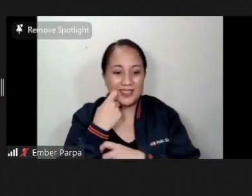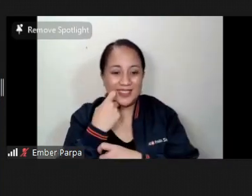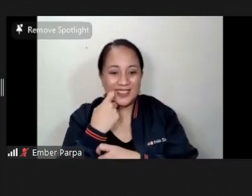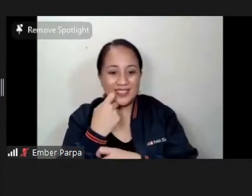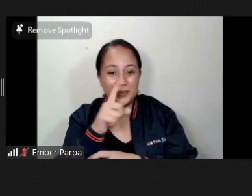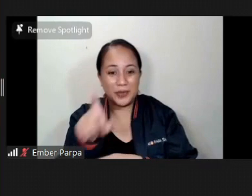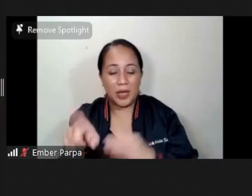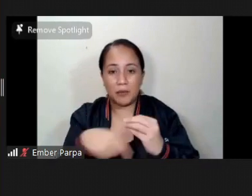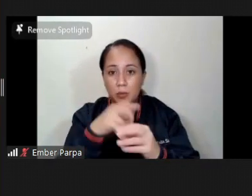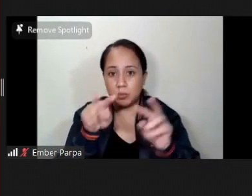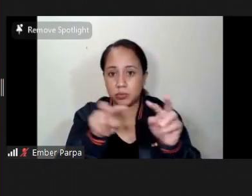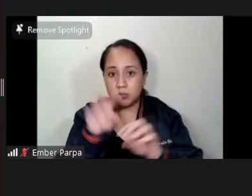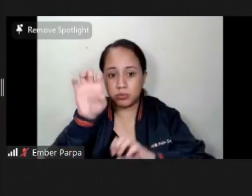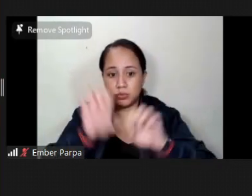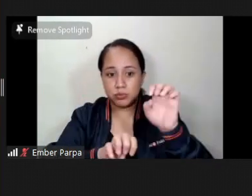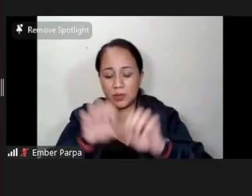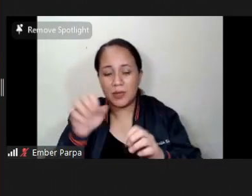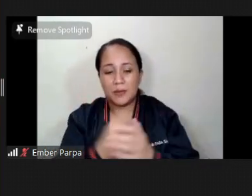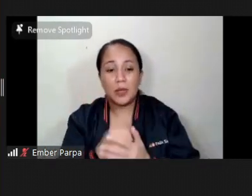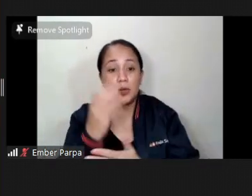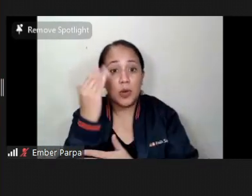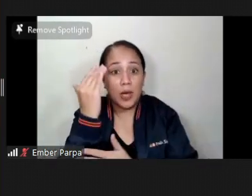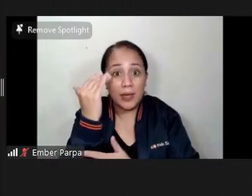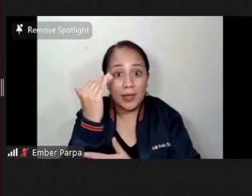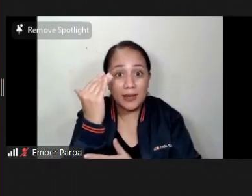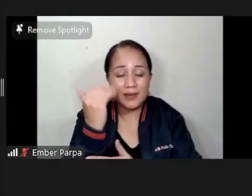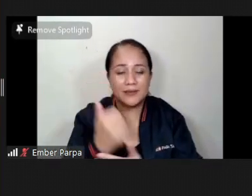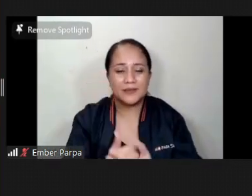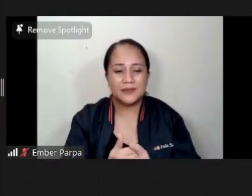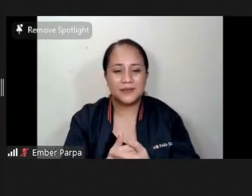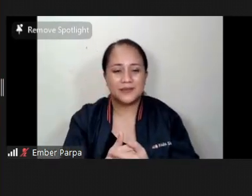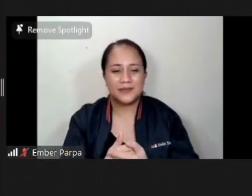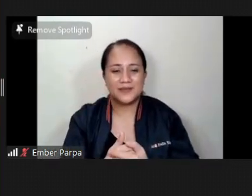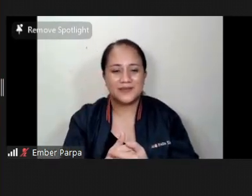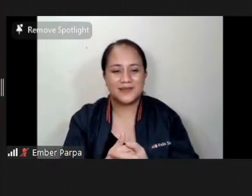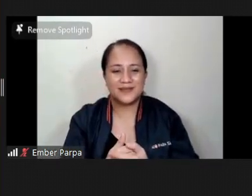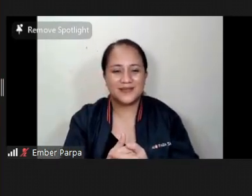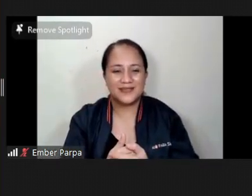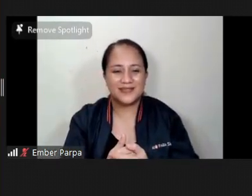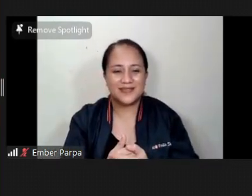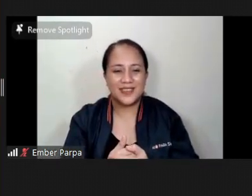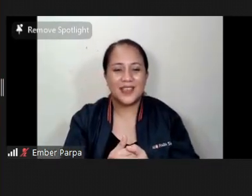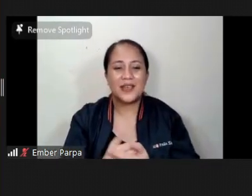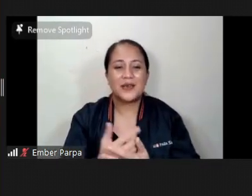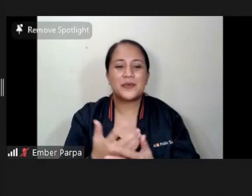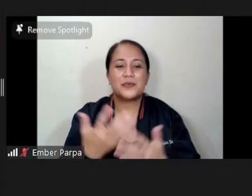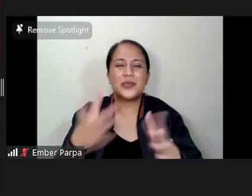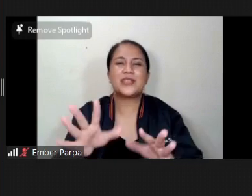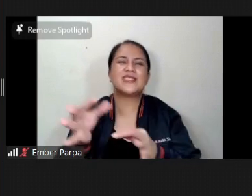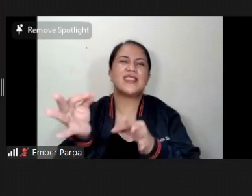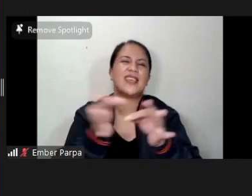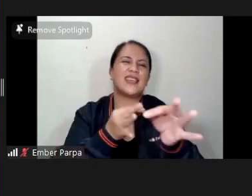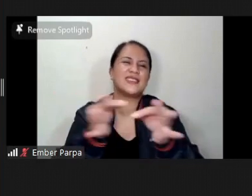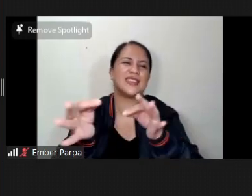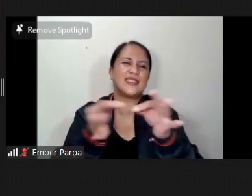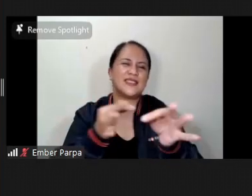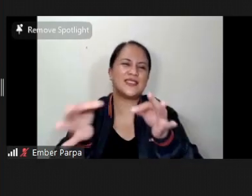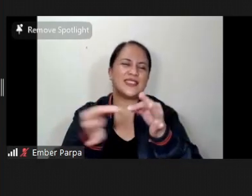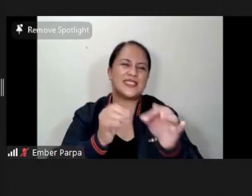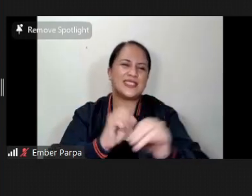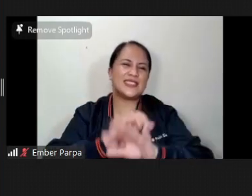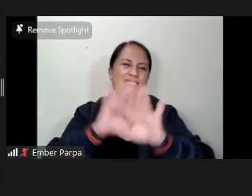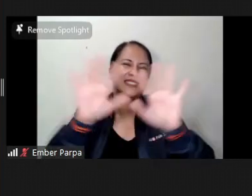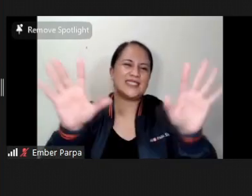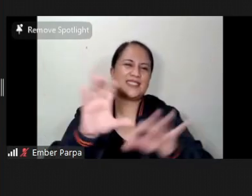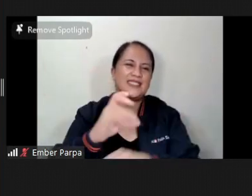mo about monitoring and evaluation. Alam mo kung bakit? Bakit? Kasi nga na-explain na ng todong-todo nila